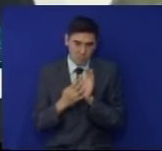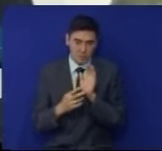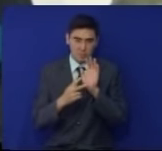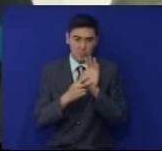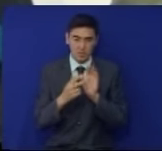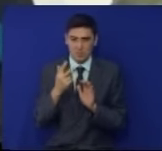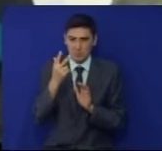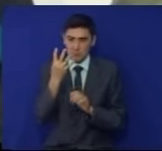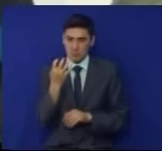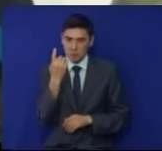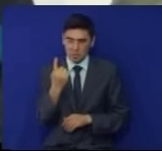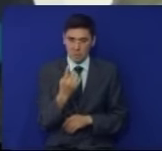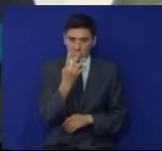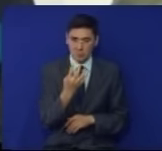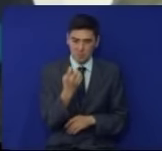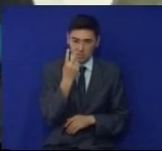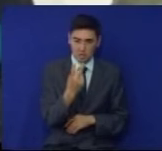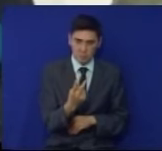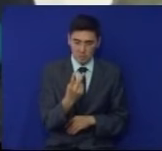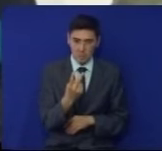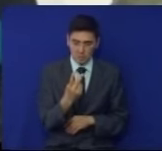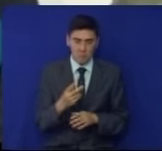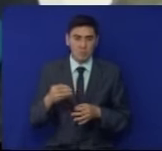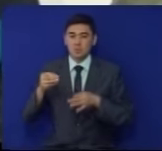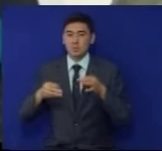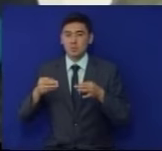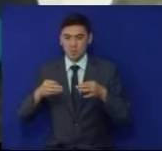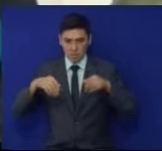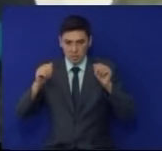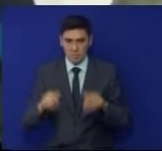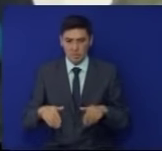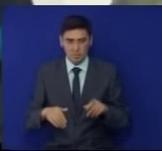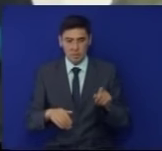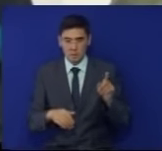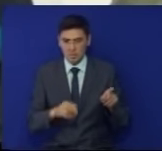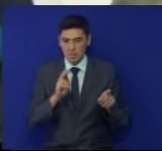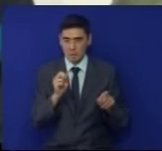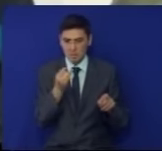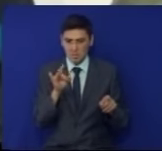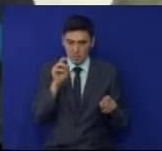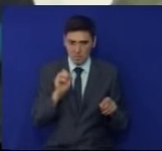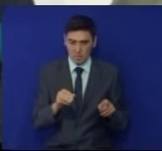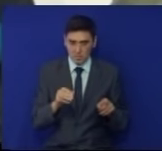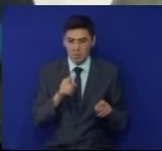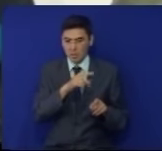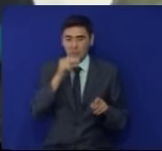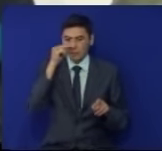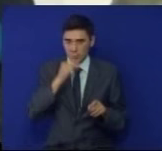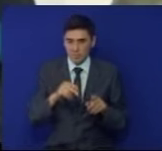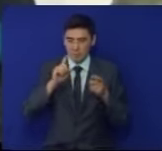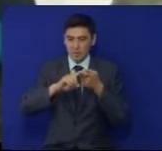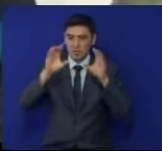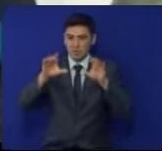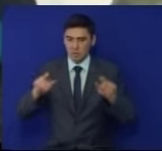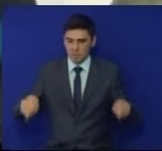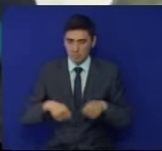395-398, 401, 402 УПК Республики Казахстан суд приговорил Алимова Хайрата признать виновным в совершении уголовного правонарушения,